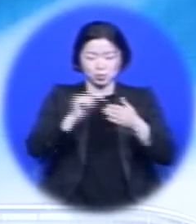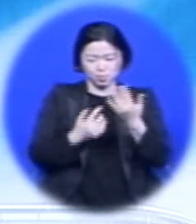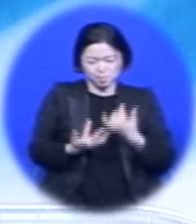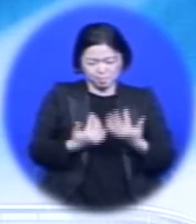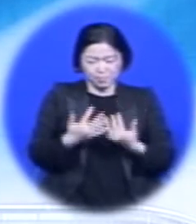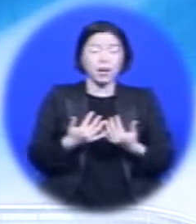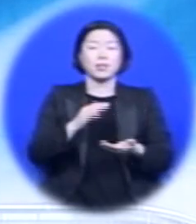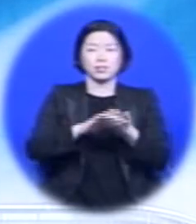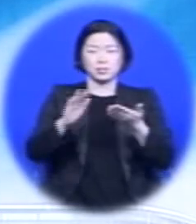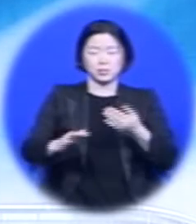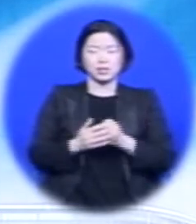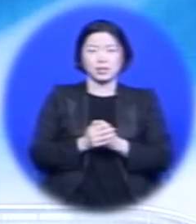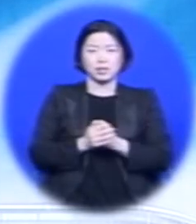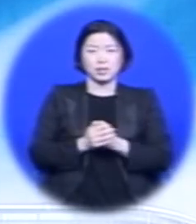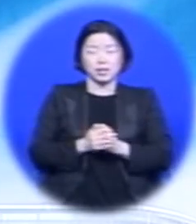이처럼 우리는